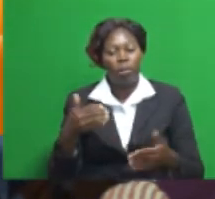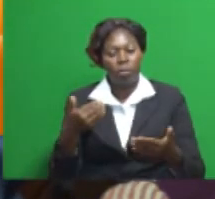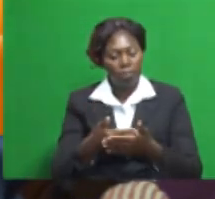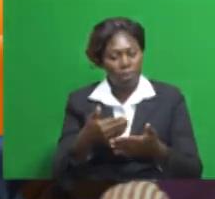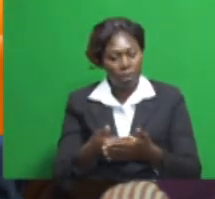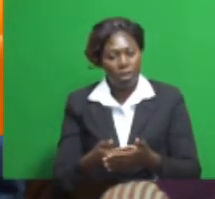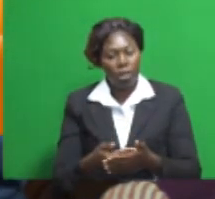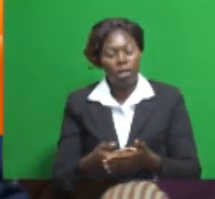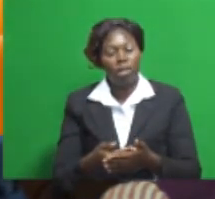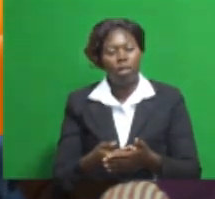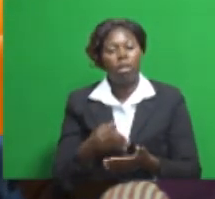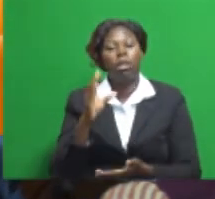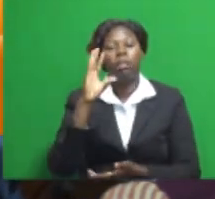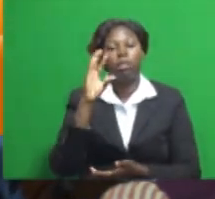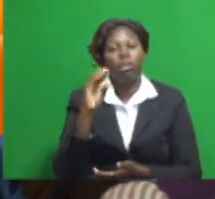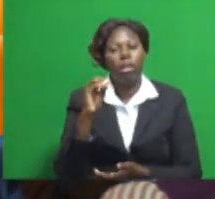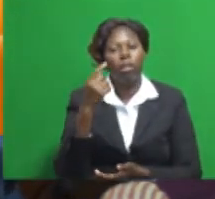panhare dzinotevera